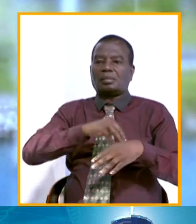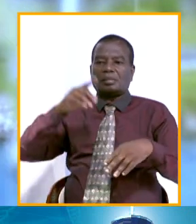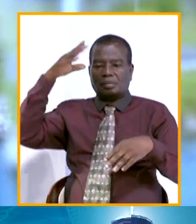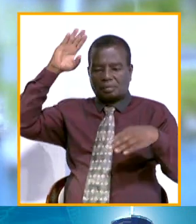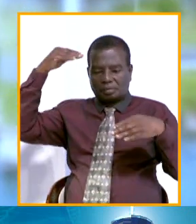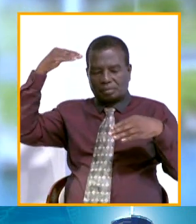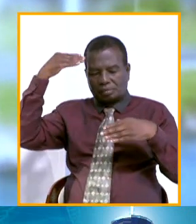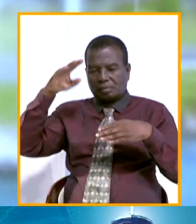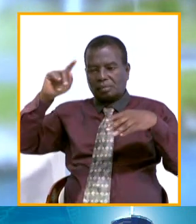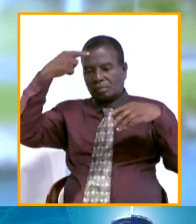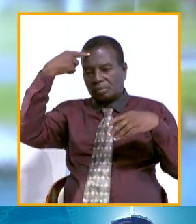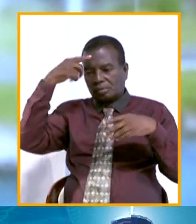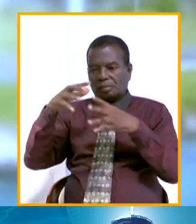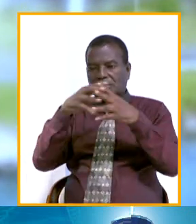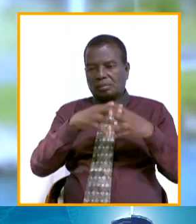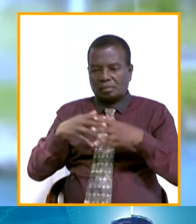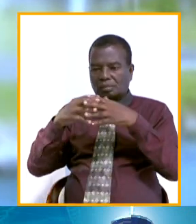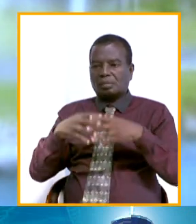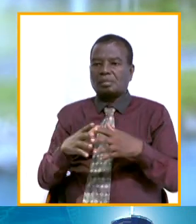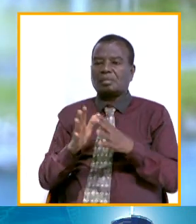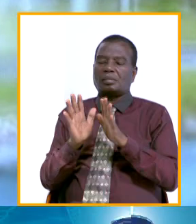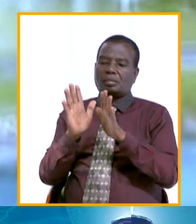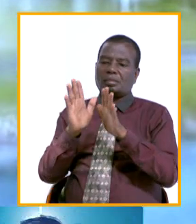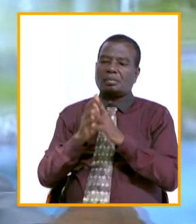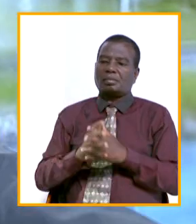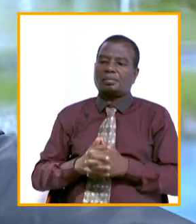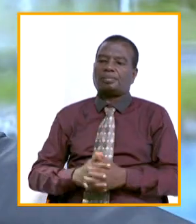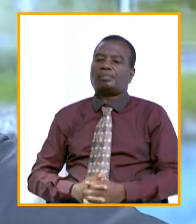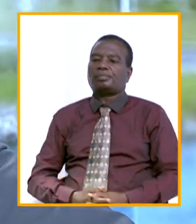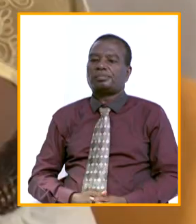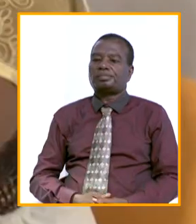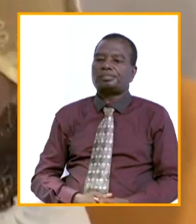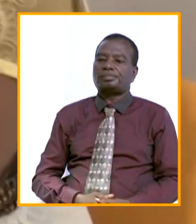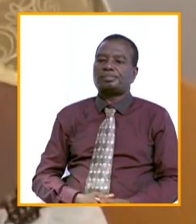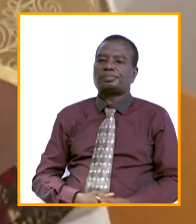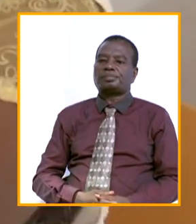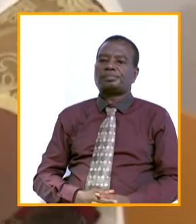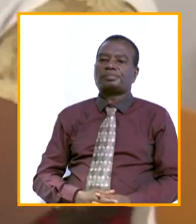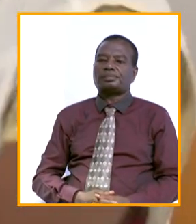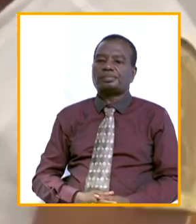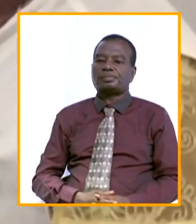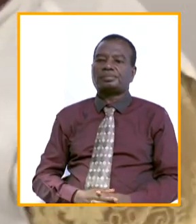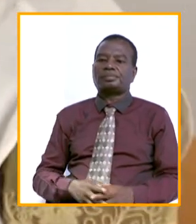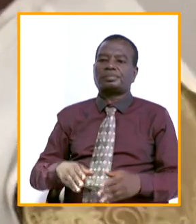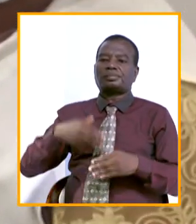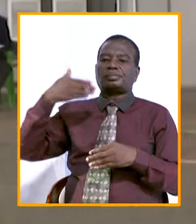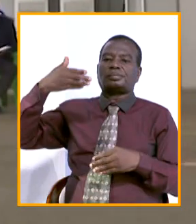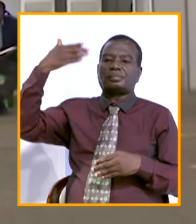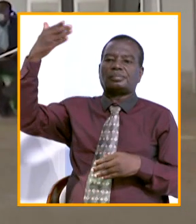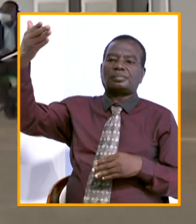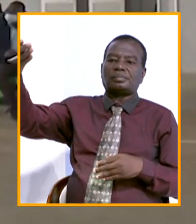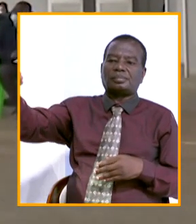du gouvernement aux États-Unis avec notre envoyé spécial, Alexis Ouedraogo. Au lendemain de la